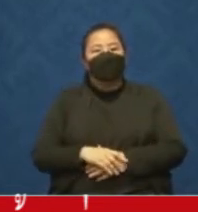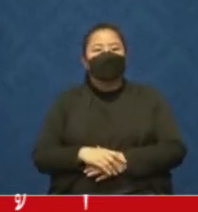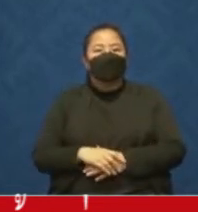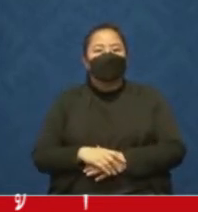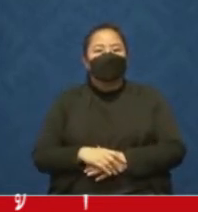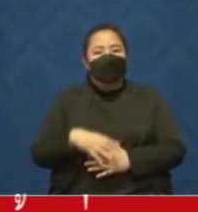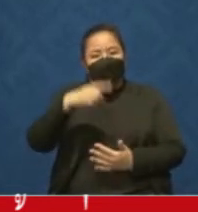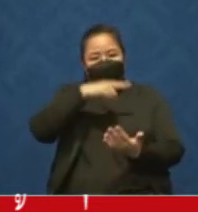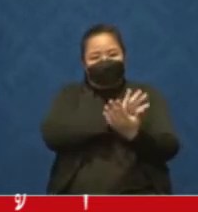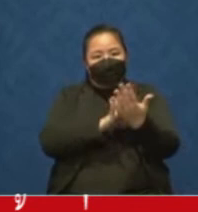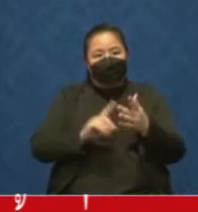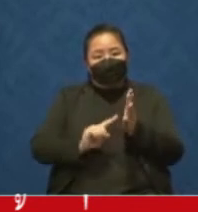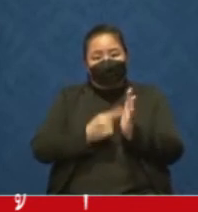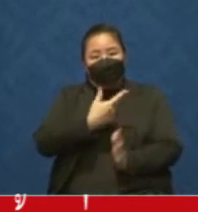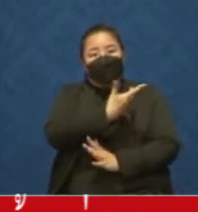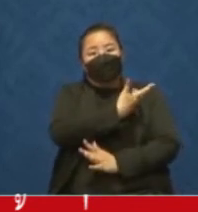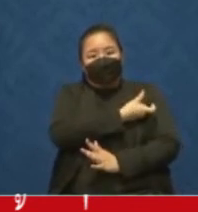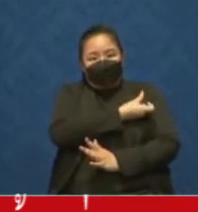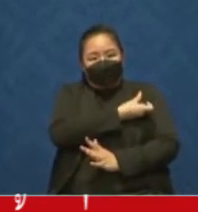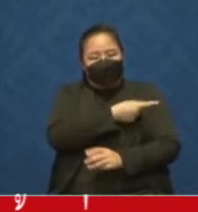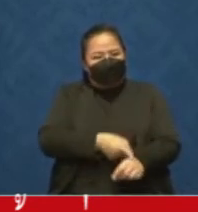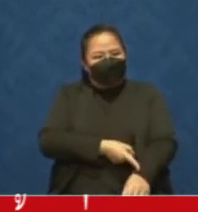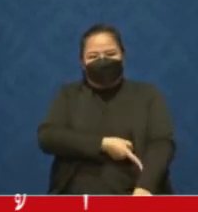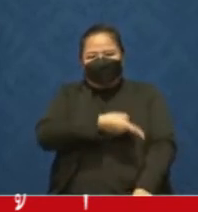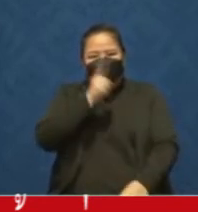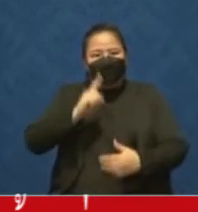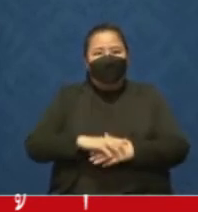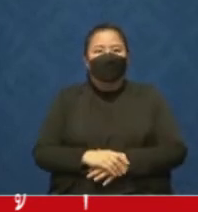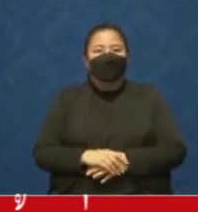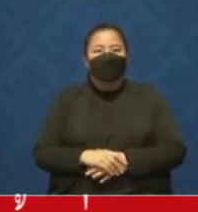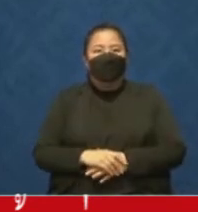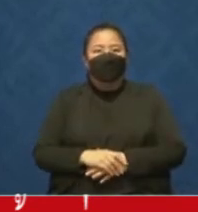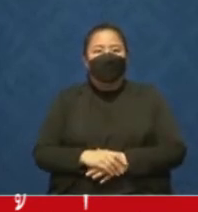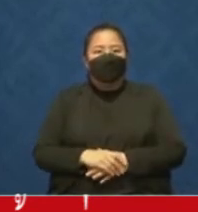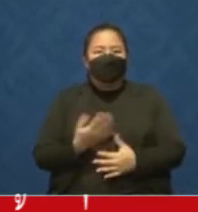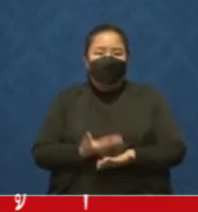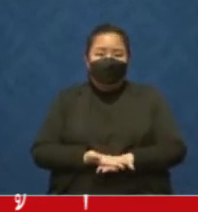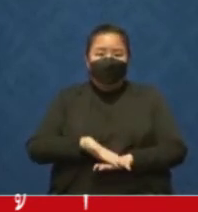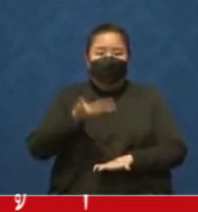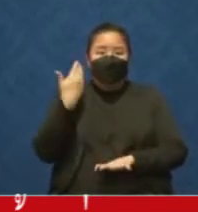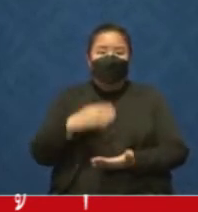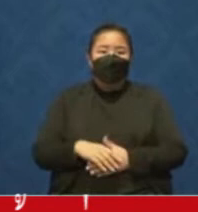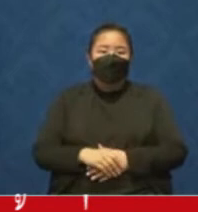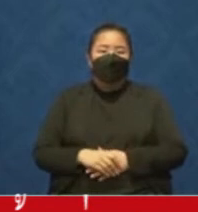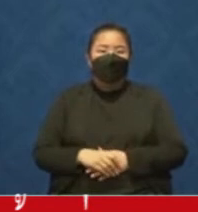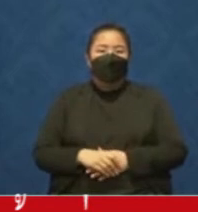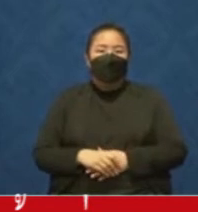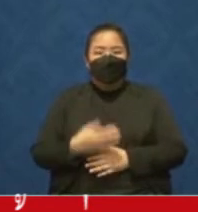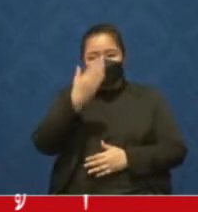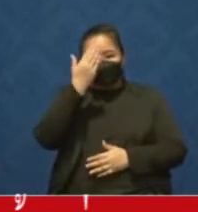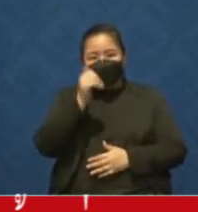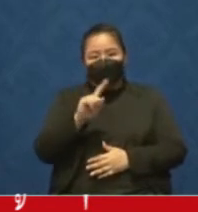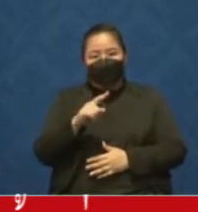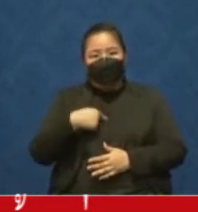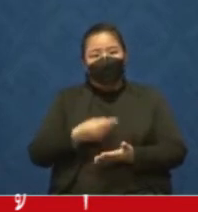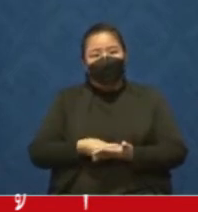ประเทศไยเราเริ่มฉีดวักซีนช้าอยทผมได้กลัเปลยมาแล้วราคาแงครับเพราะว่าที่